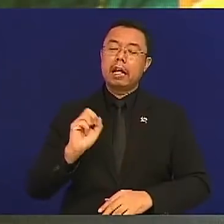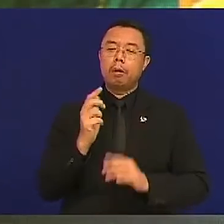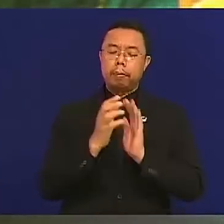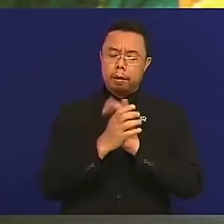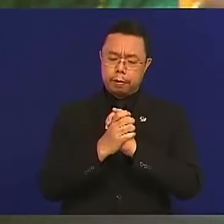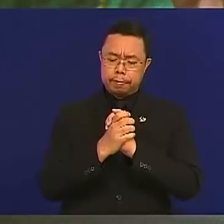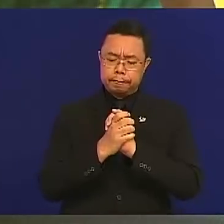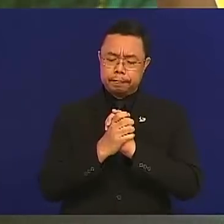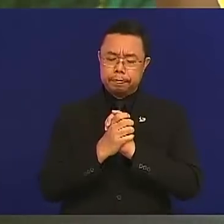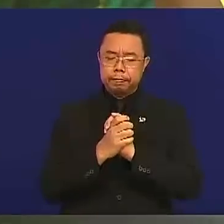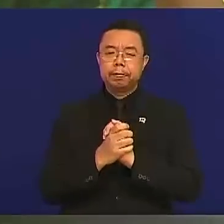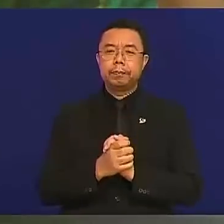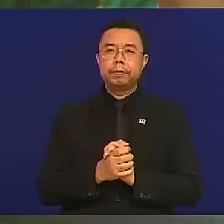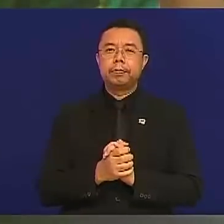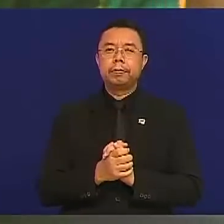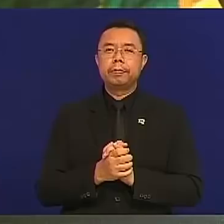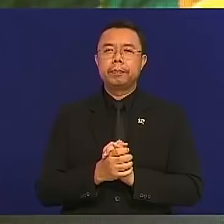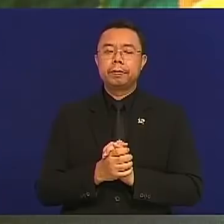berdoa.